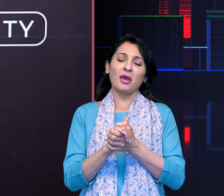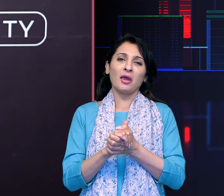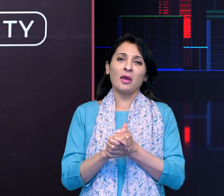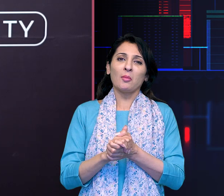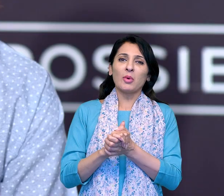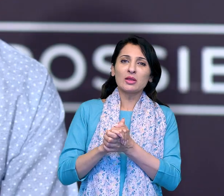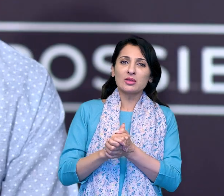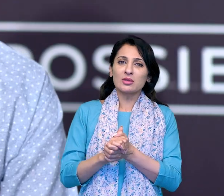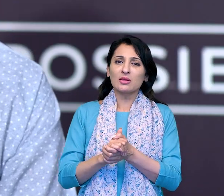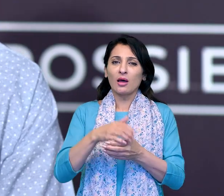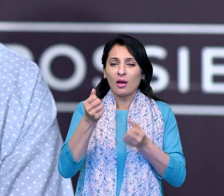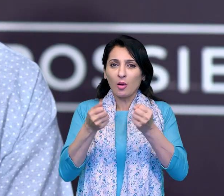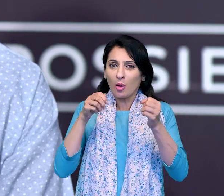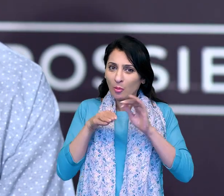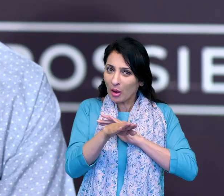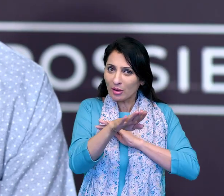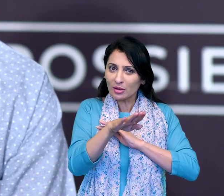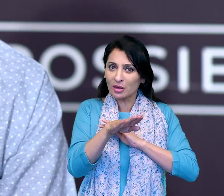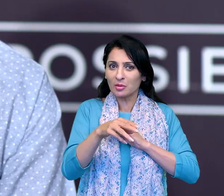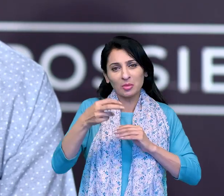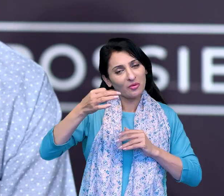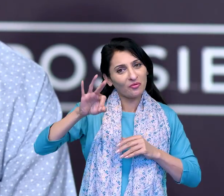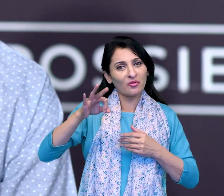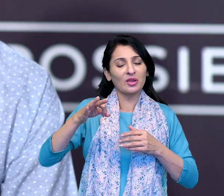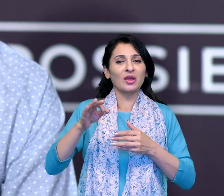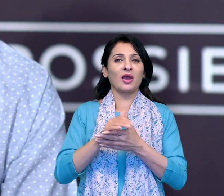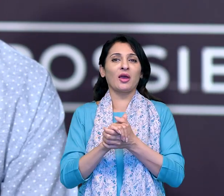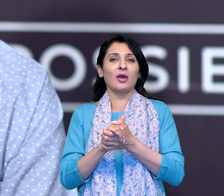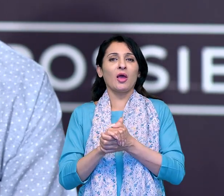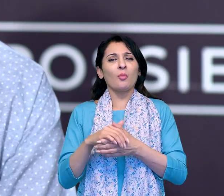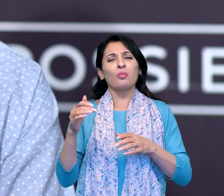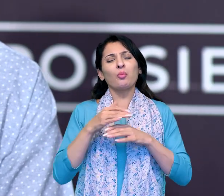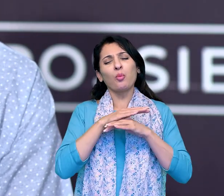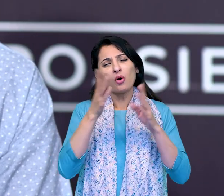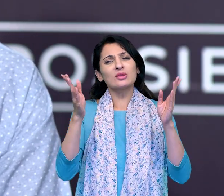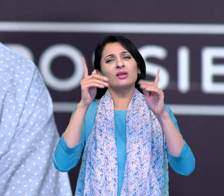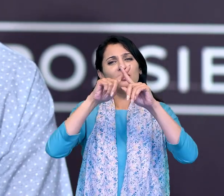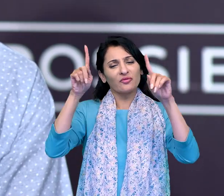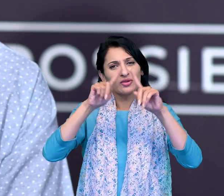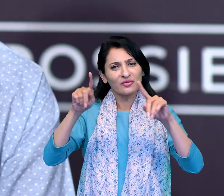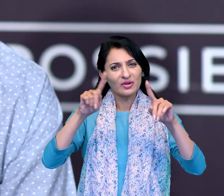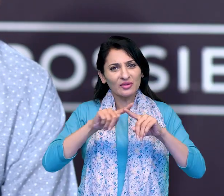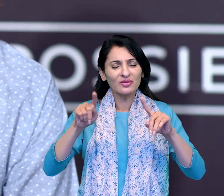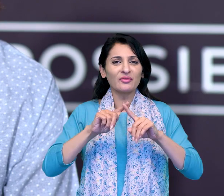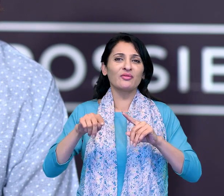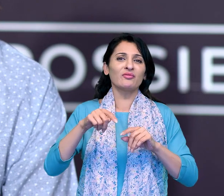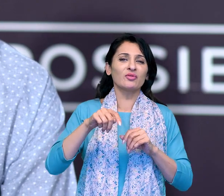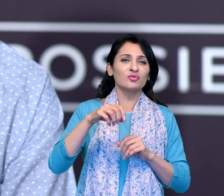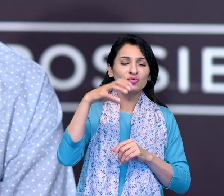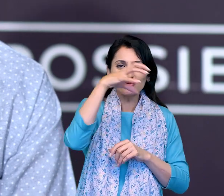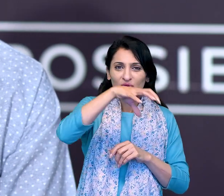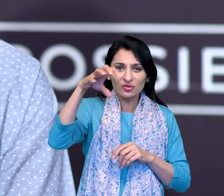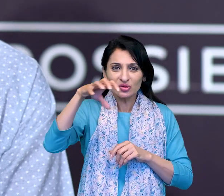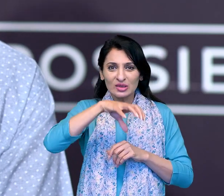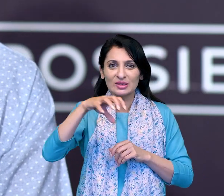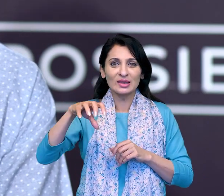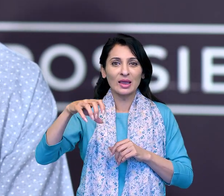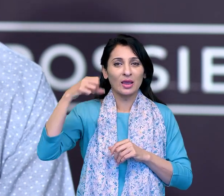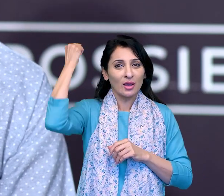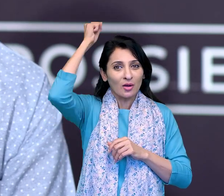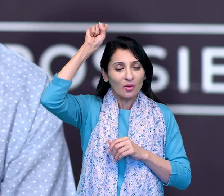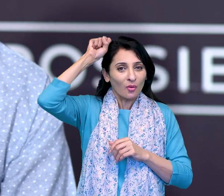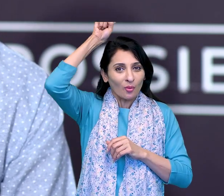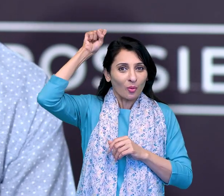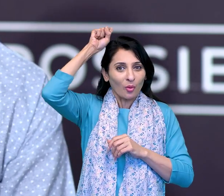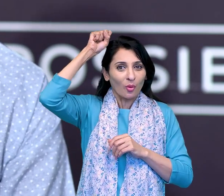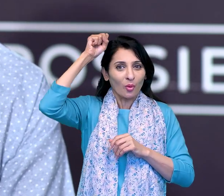फोड़ देख सकते हैं रॉयल मॉस देख सकते हैं इफ यू हैव स्पेशल परमिशन तो गुरु अर्जुन देव का गुरुद्वारा रंजीत सिंह की समाधि सिंबल ऑफ पाकिस्तान